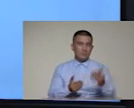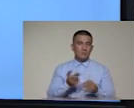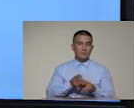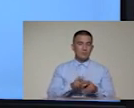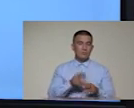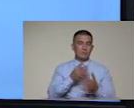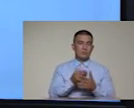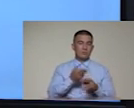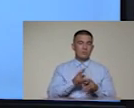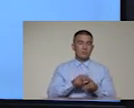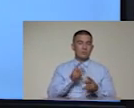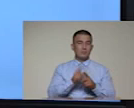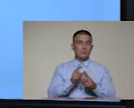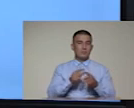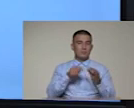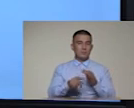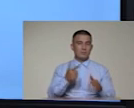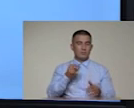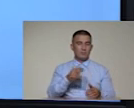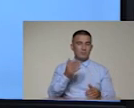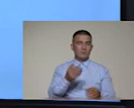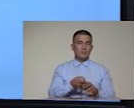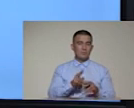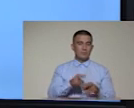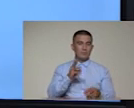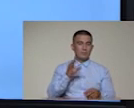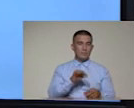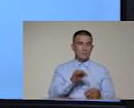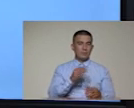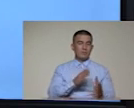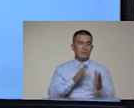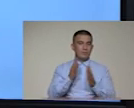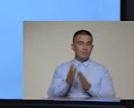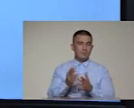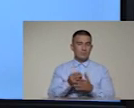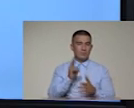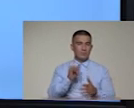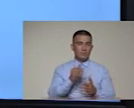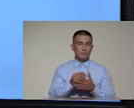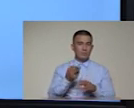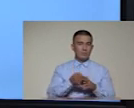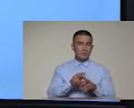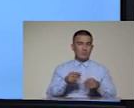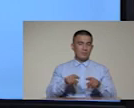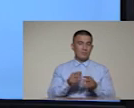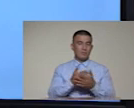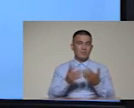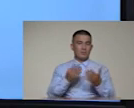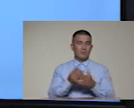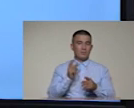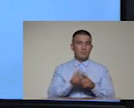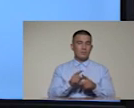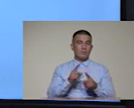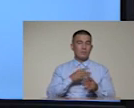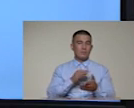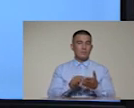bo'lsangiz, ushbu gapimizda mi va ku kabi nimalardan